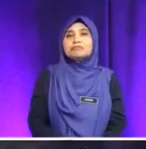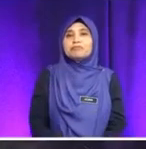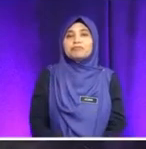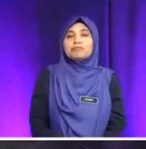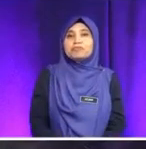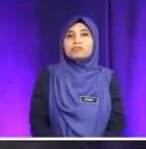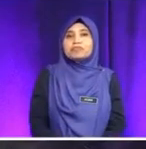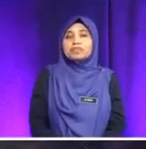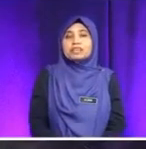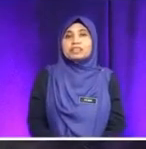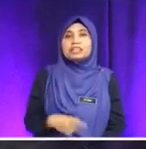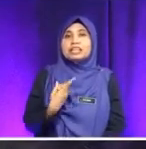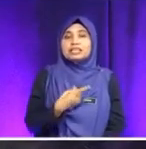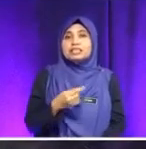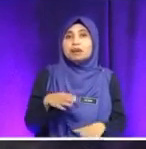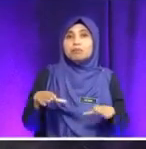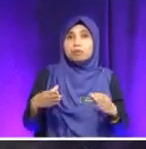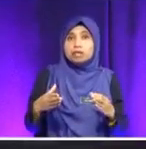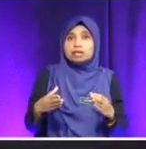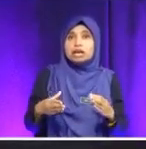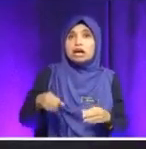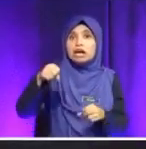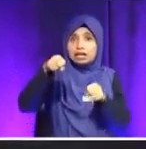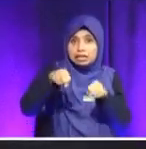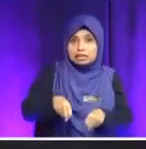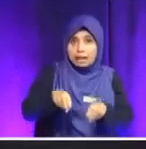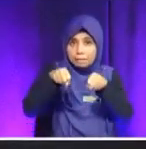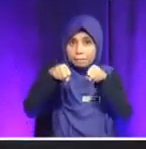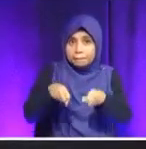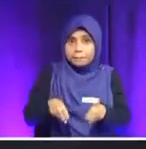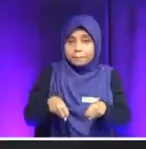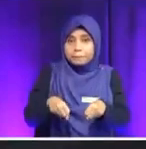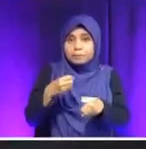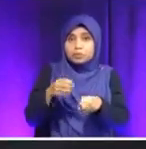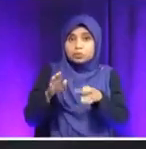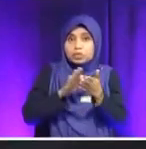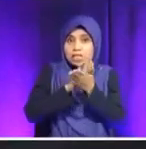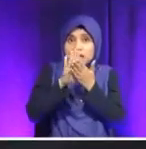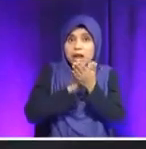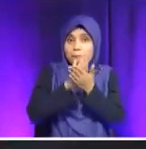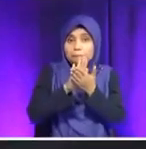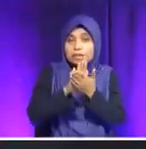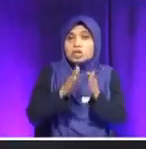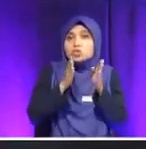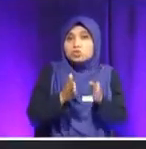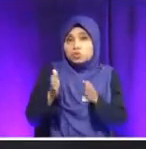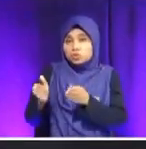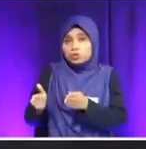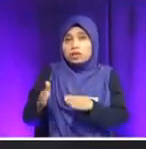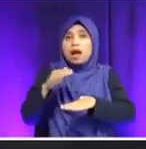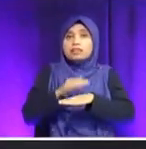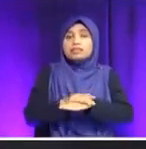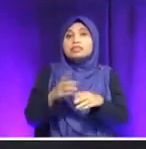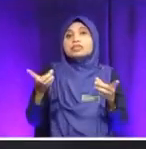jadi kita dah buat tadi. Kita dah rendam. Kita dah gilap. Sekarang kita susun ke atas dulang layan.